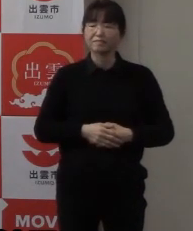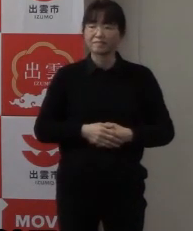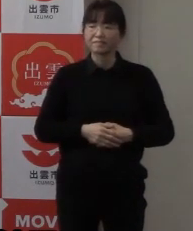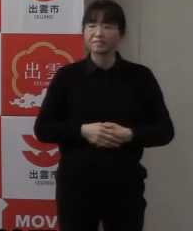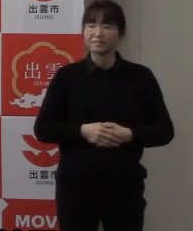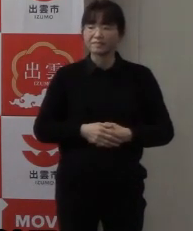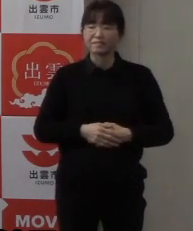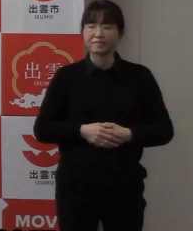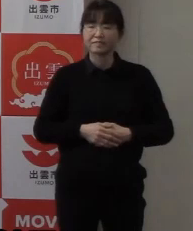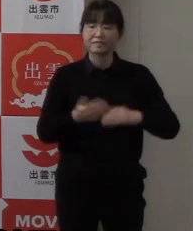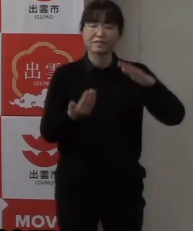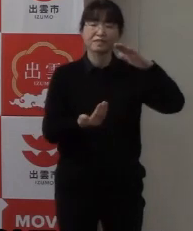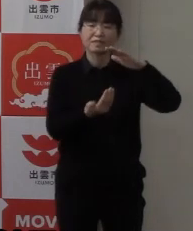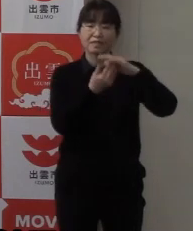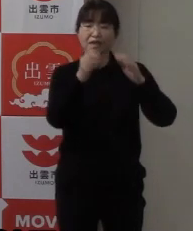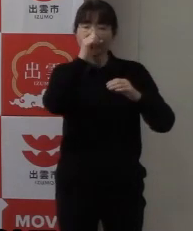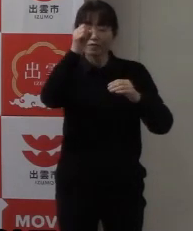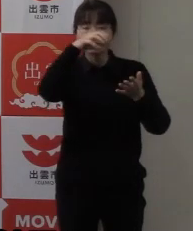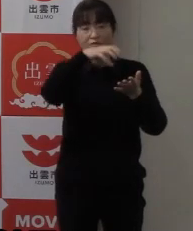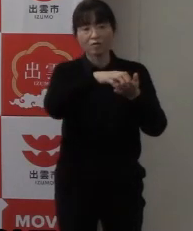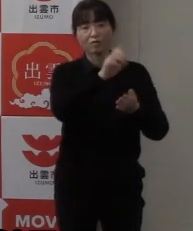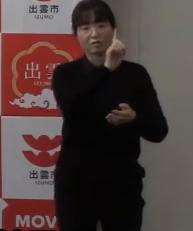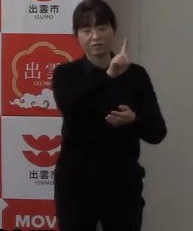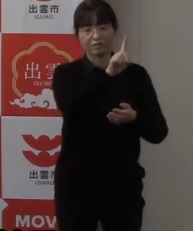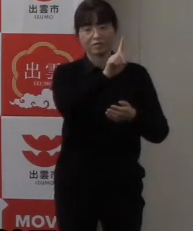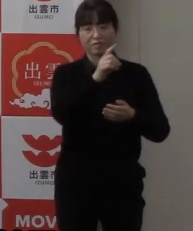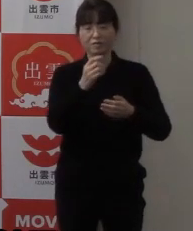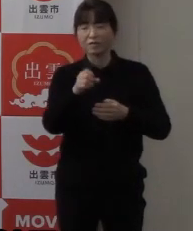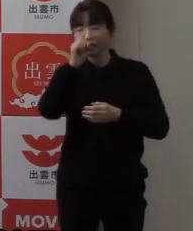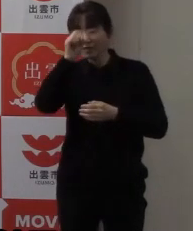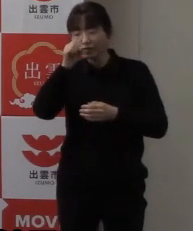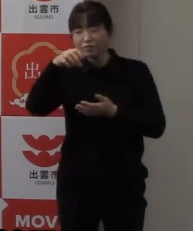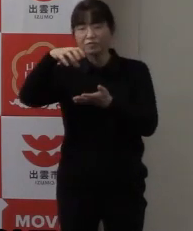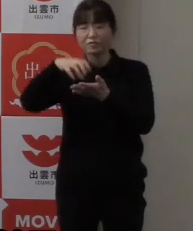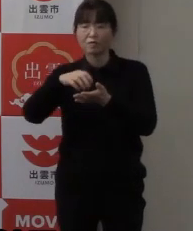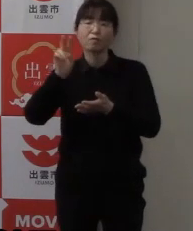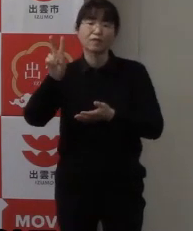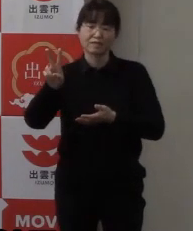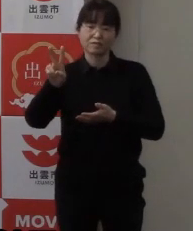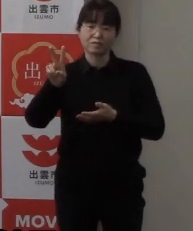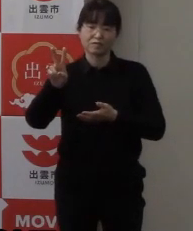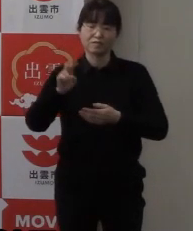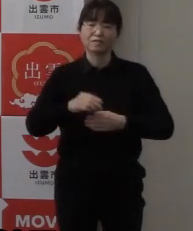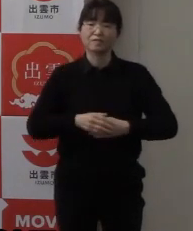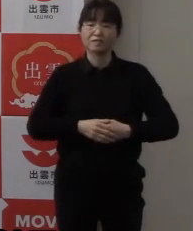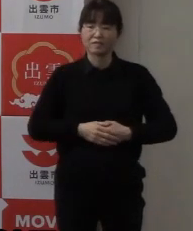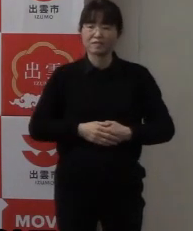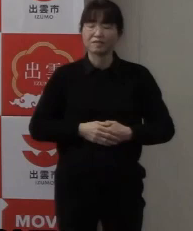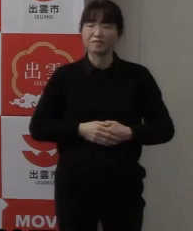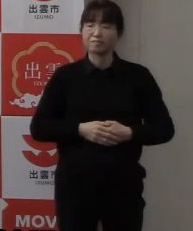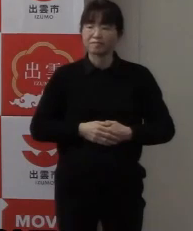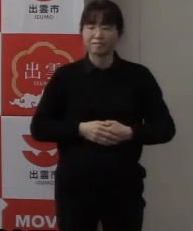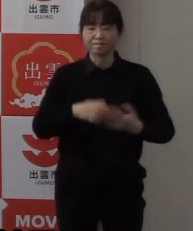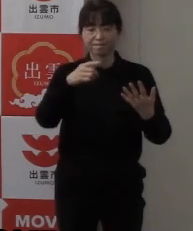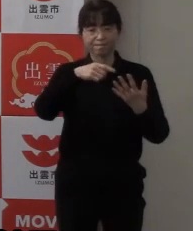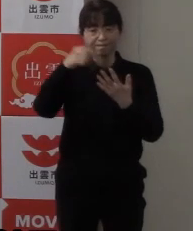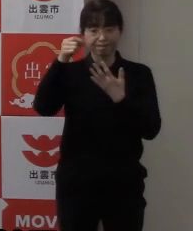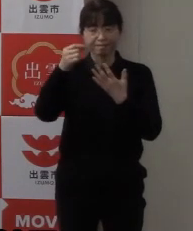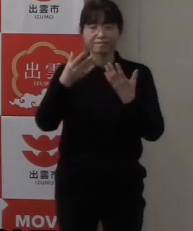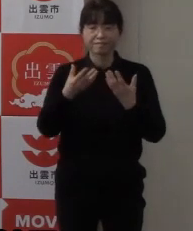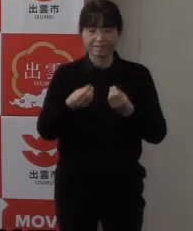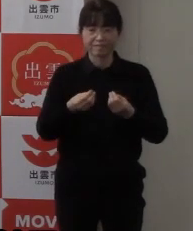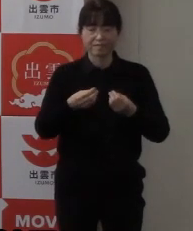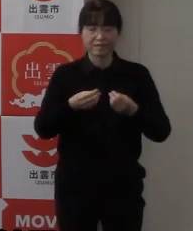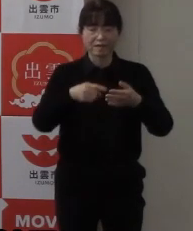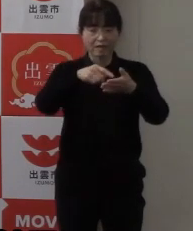この度ですね、最優秀賞が1点と優秀賞2点を 選んだところであります。応